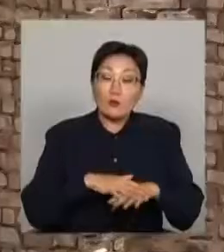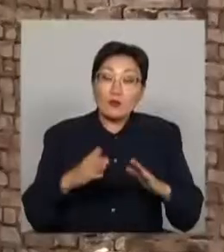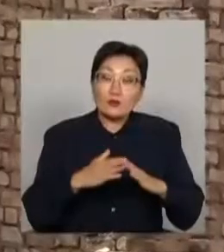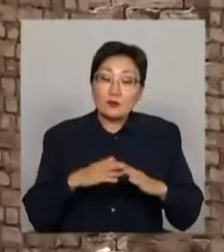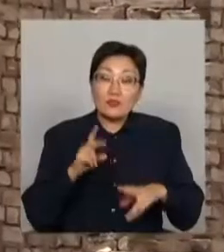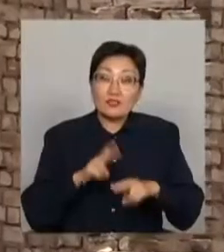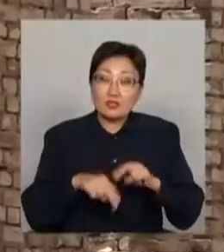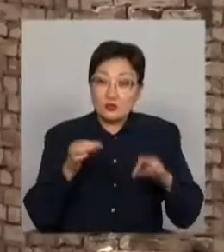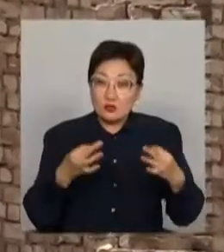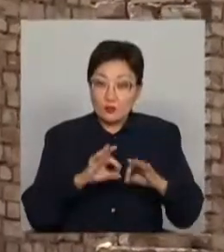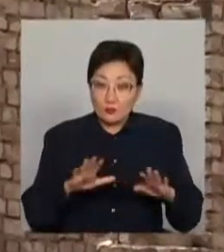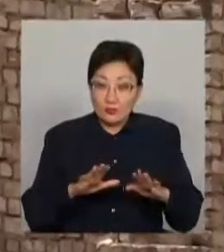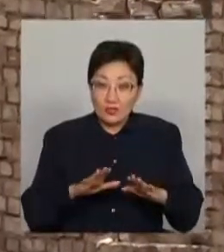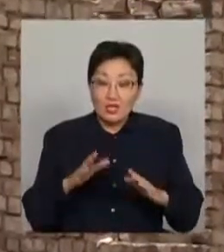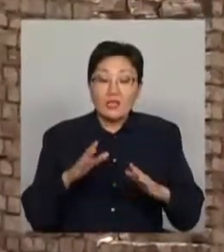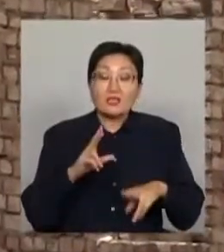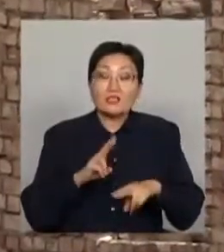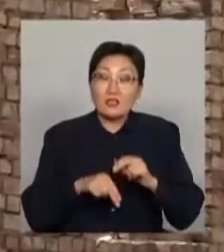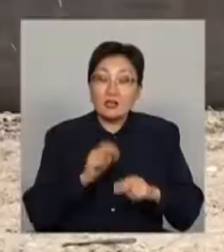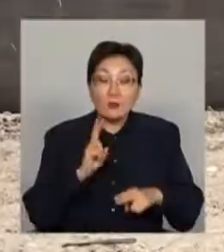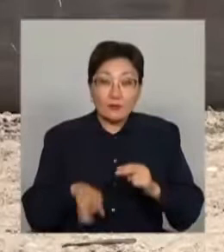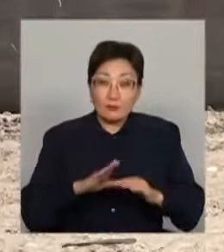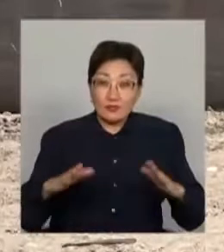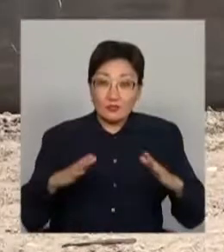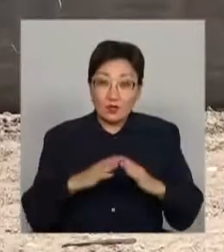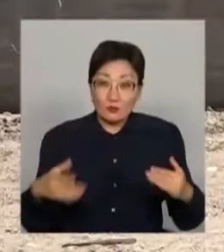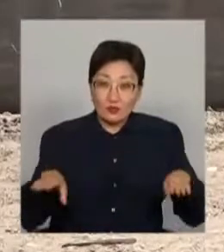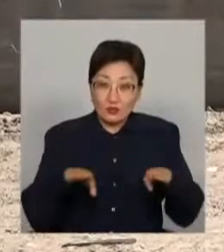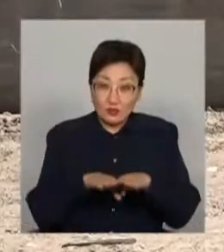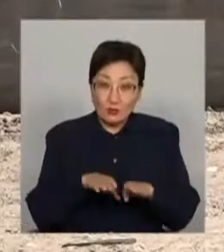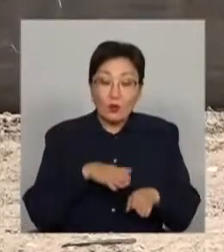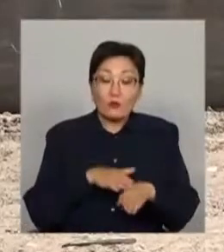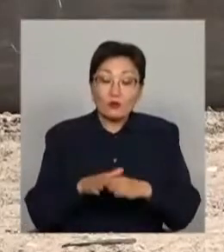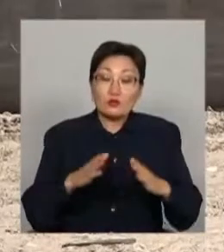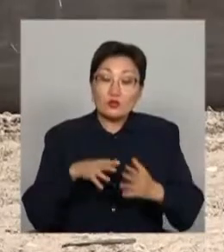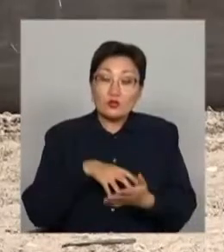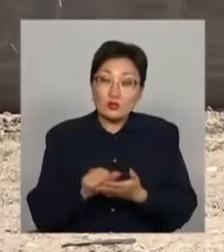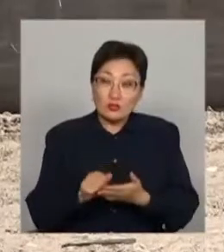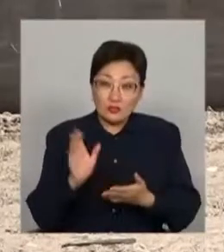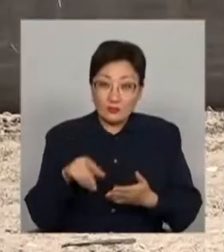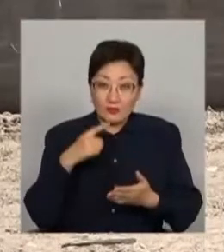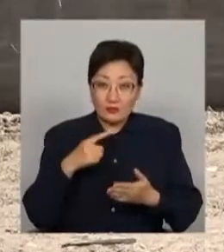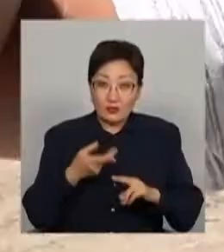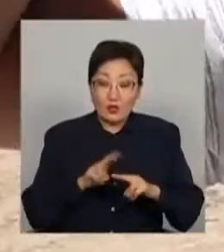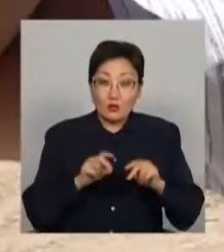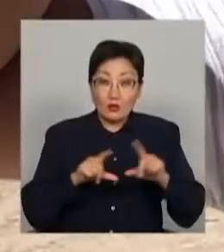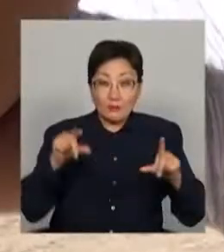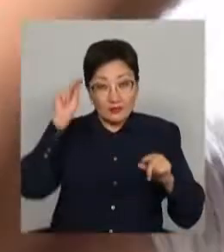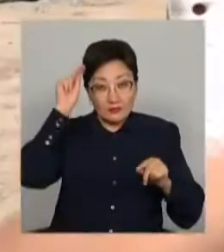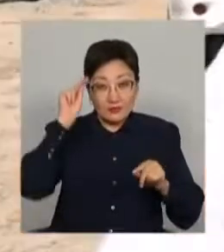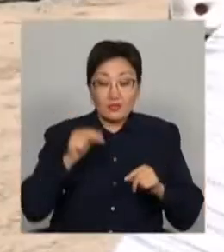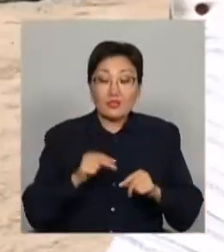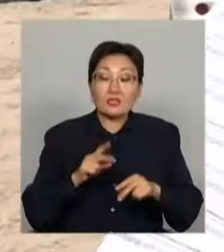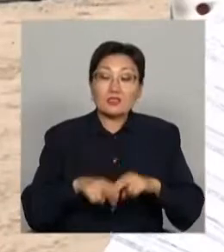рұқсат берілмей, тіпті салынып бітпеген үйлермен қоса шатыры жабылғаны да сүріледі деген сыбыс шыққан. Осы мектеп салғаннан бері